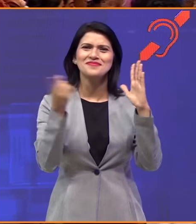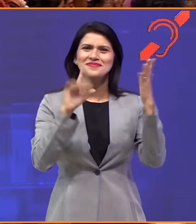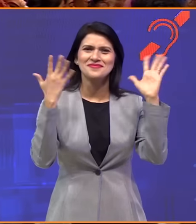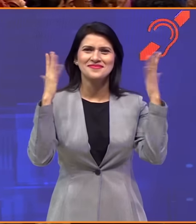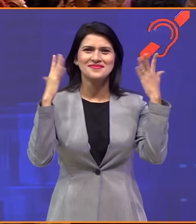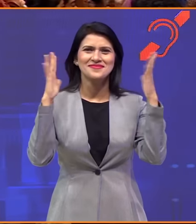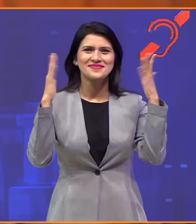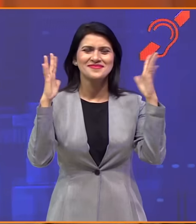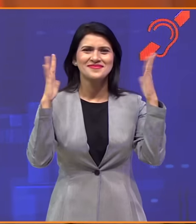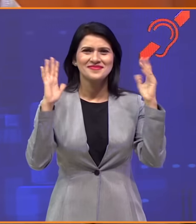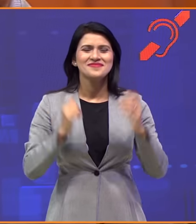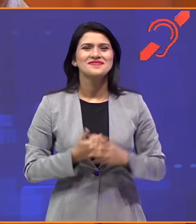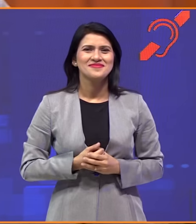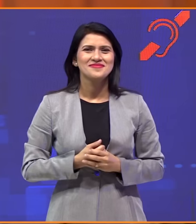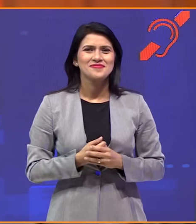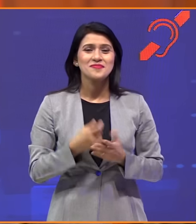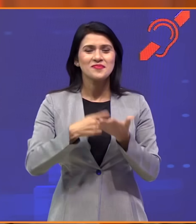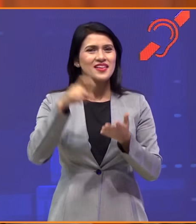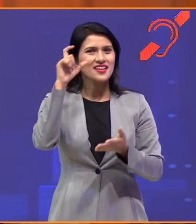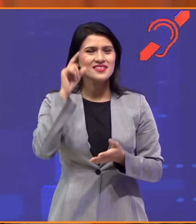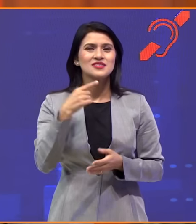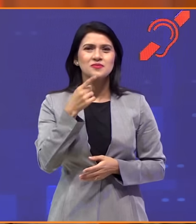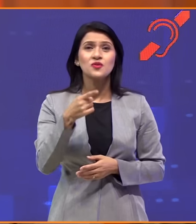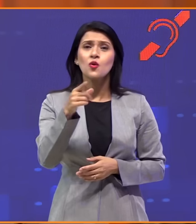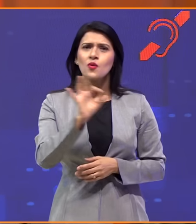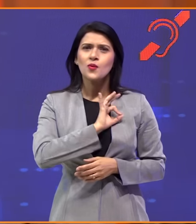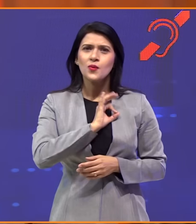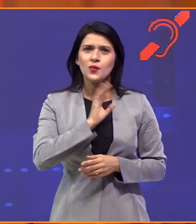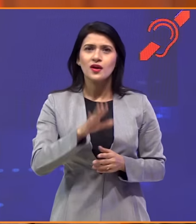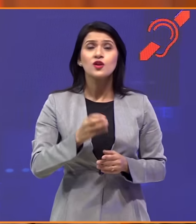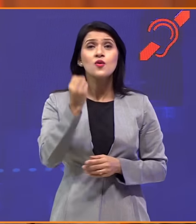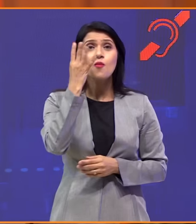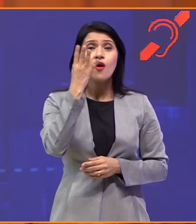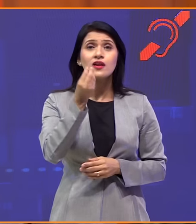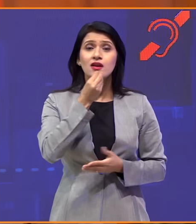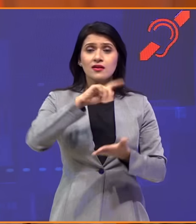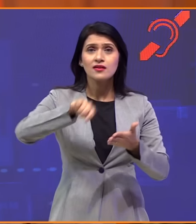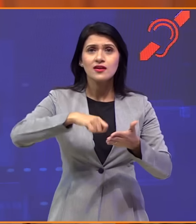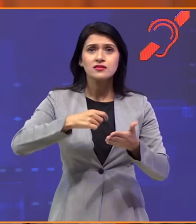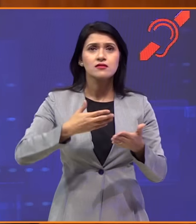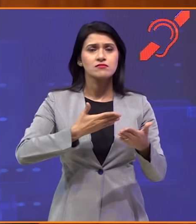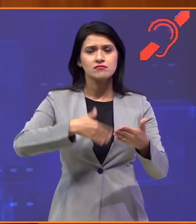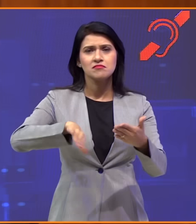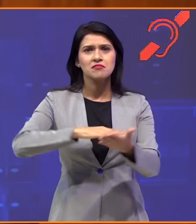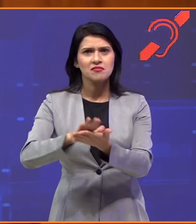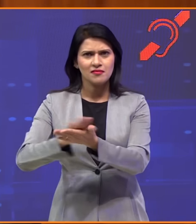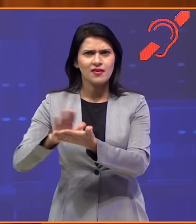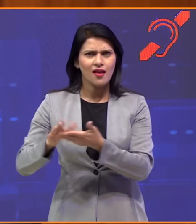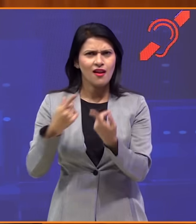है आपको यह भी शौक है कि सुबह सुबह किचन में जाकर बर्तन धोते